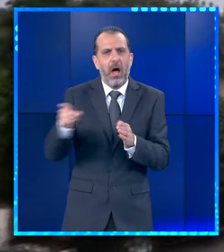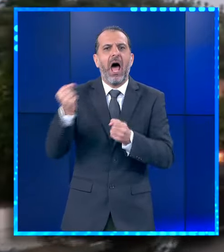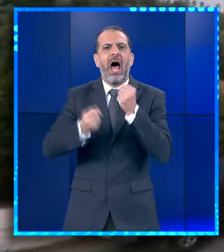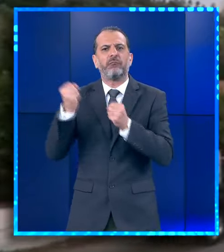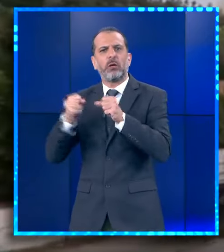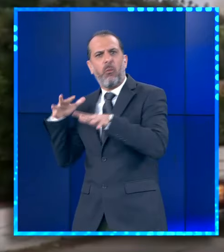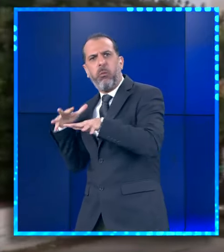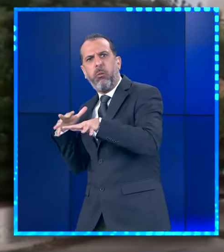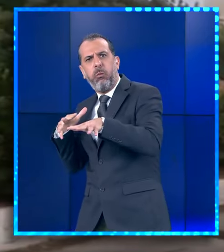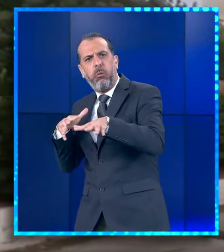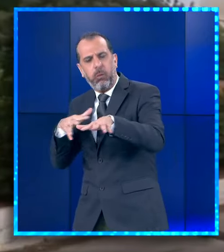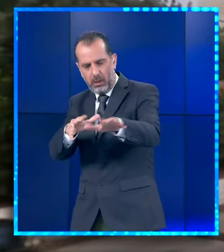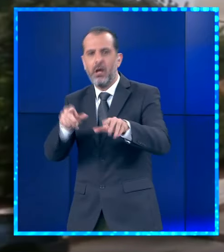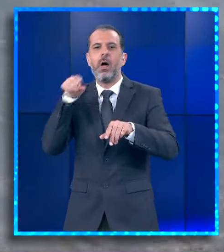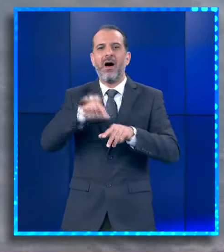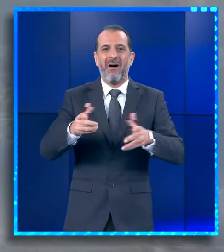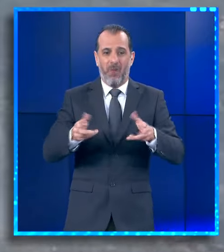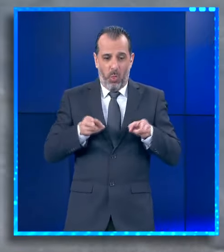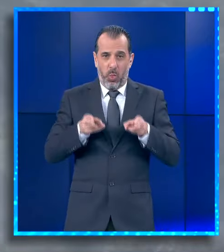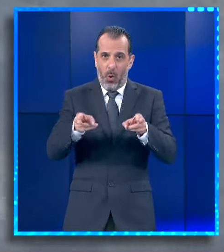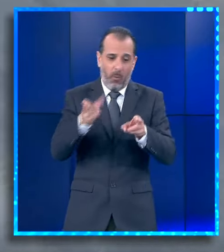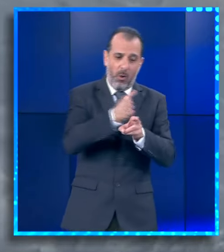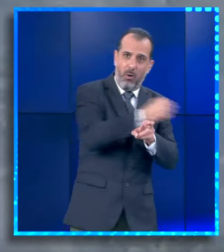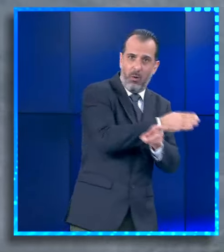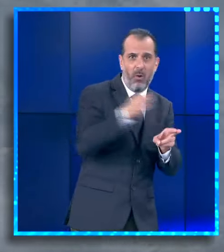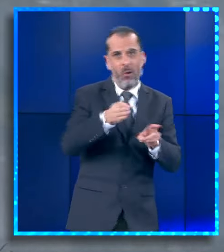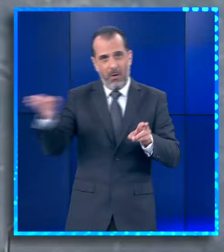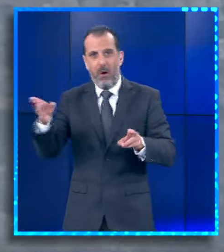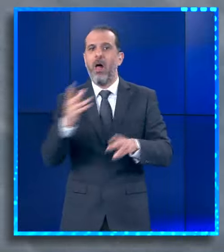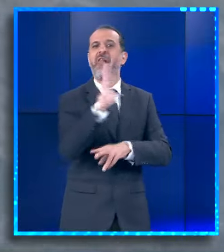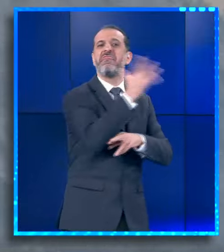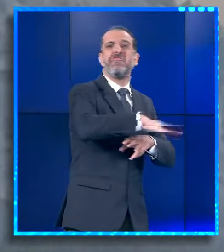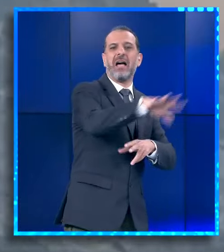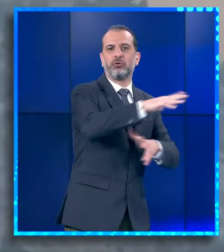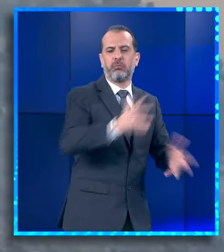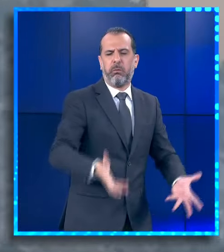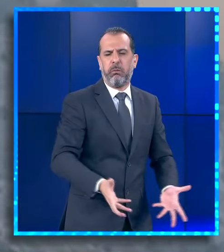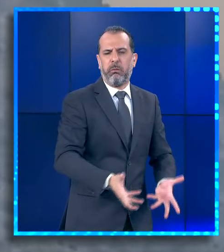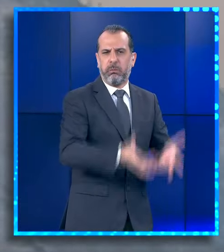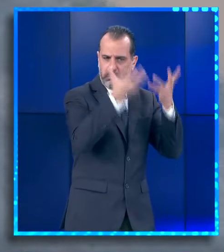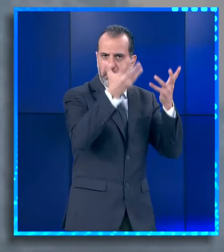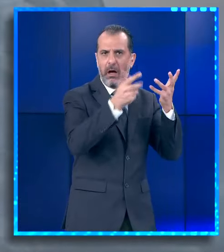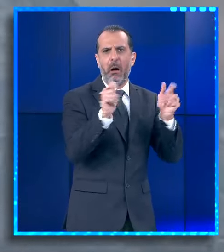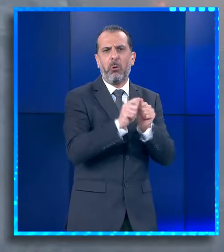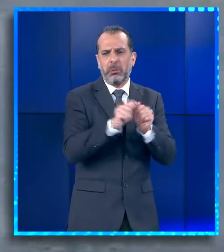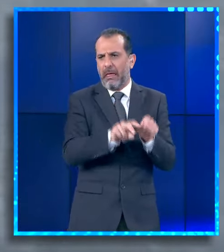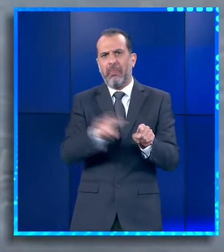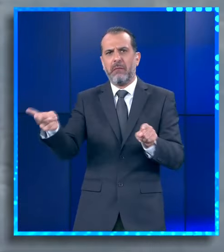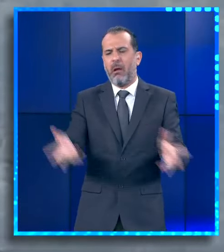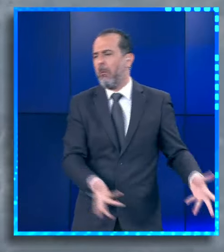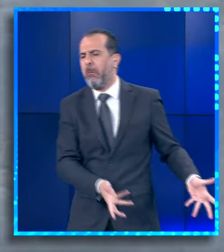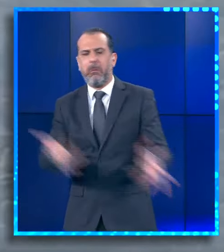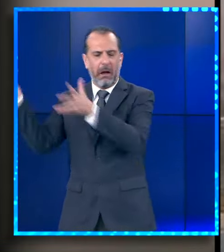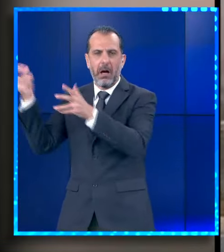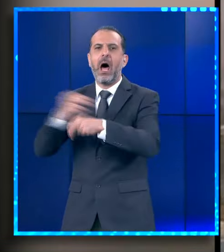Δίπλα από τις δύο πλευρές του δρόμου υπάρχει πάρα πολύ πυκνός δάσος. Μόλις λοιπόν πιάσει φωτιά από τη μια μεριά, αμέσως περνάει από την άλλη. Ουσιαστικά